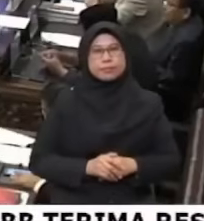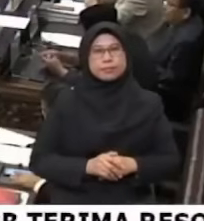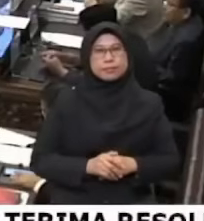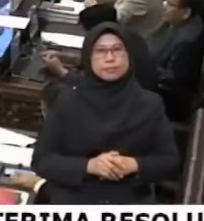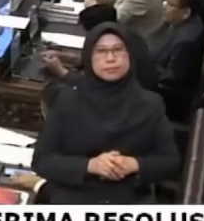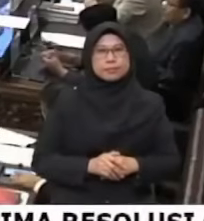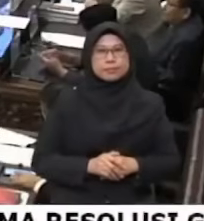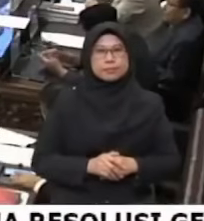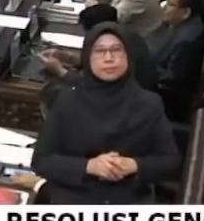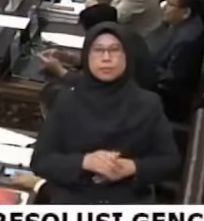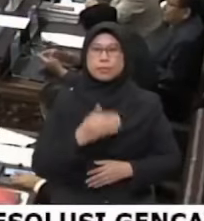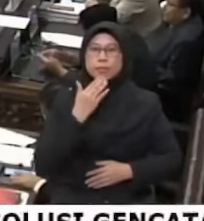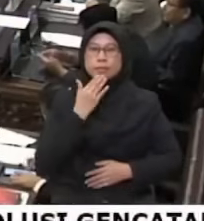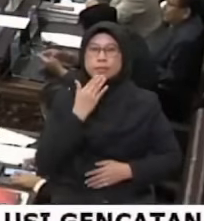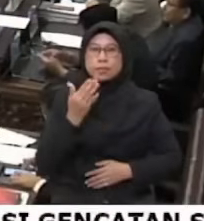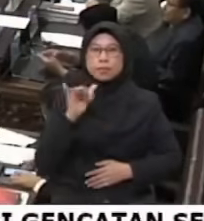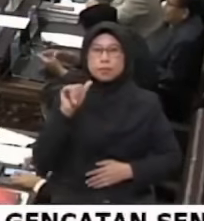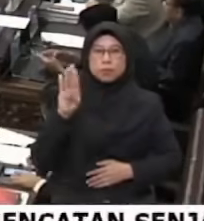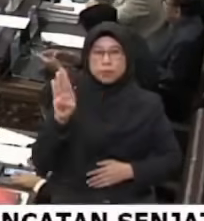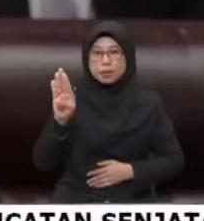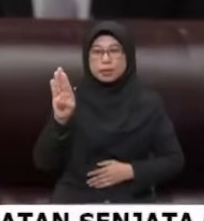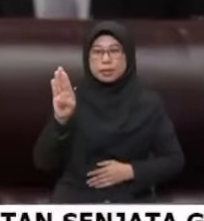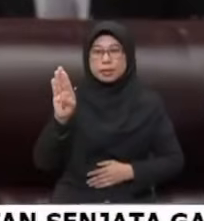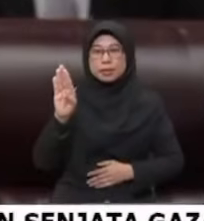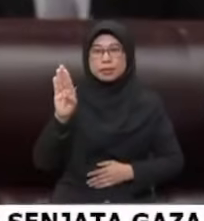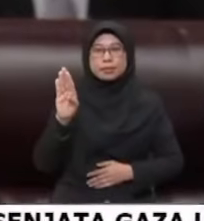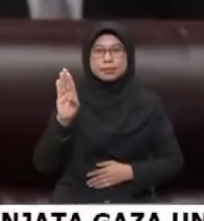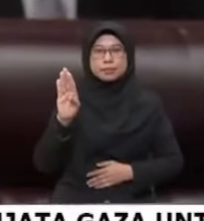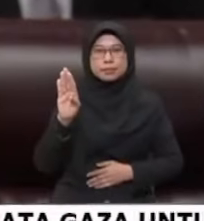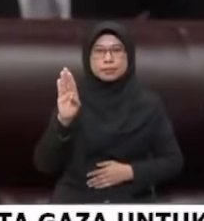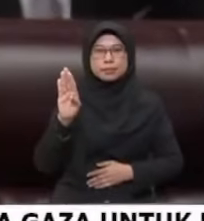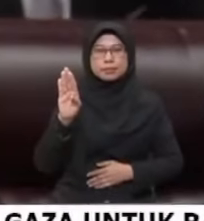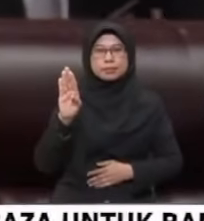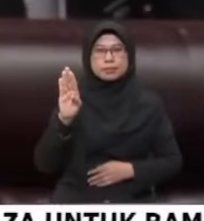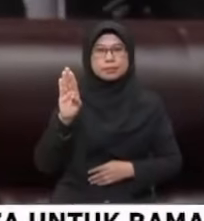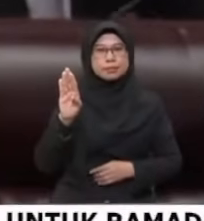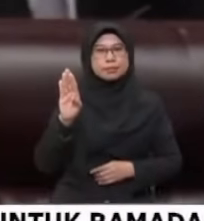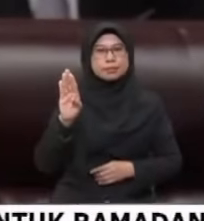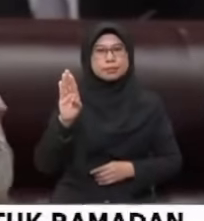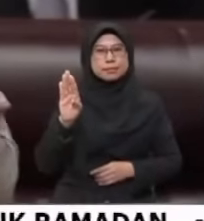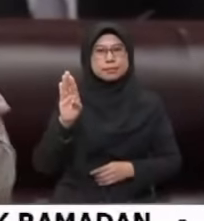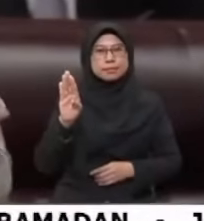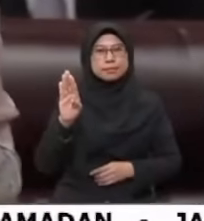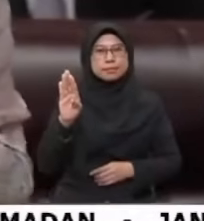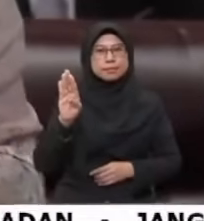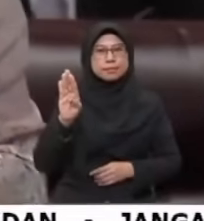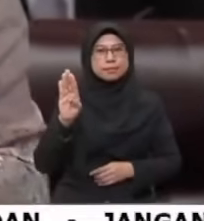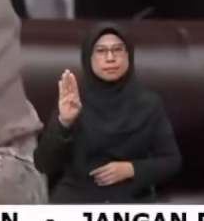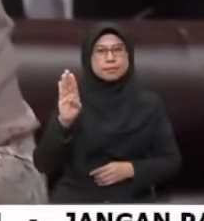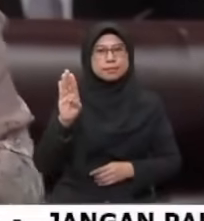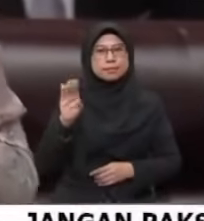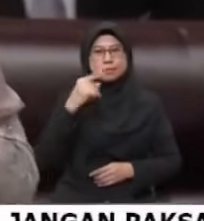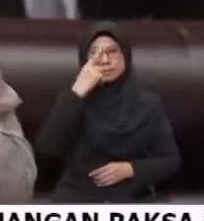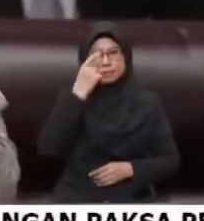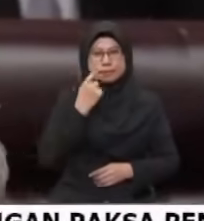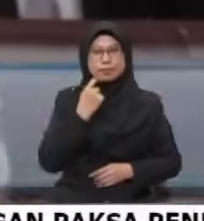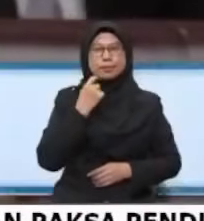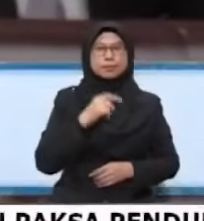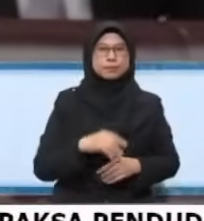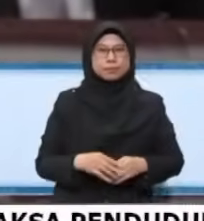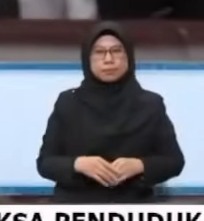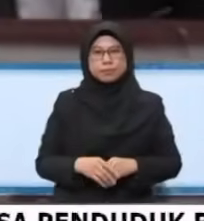menteri Terima kasih yang berhormator di atas soalan yang